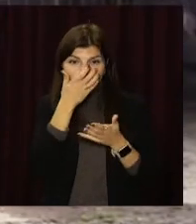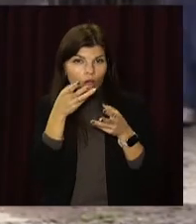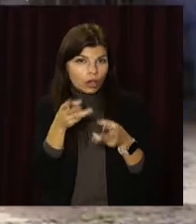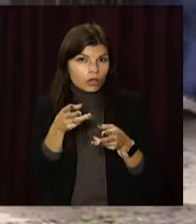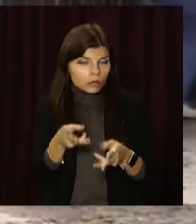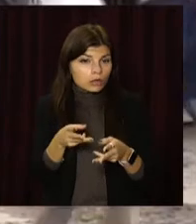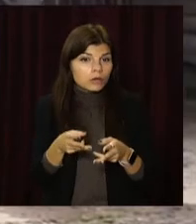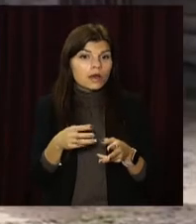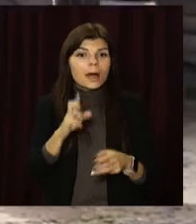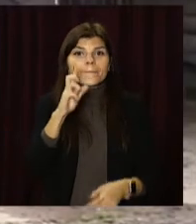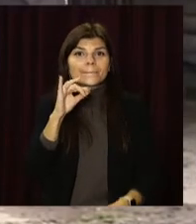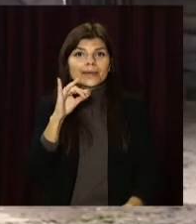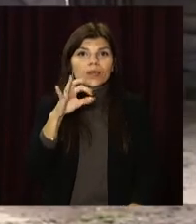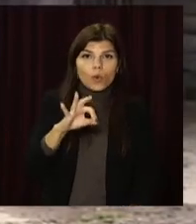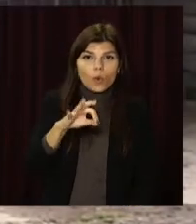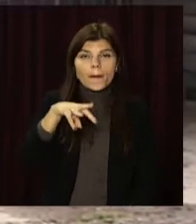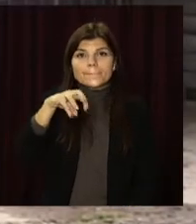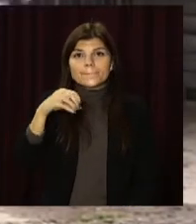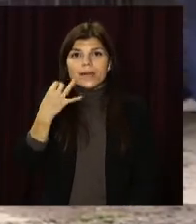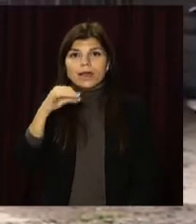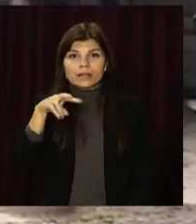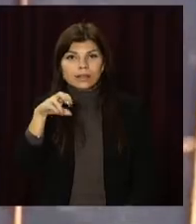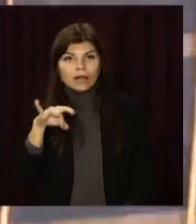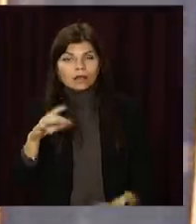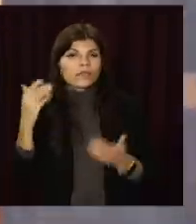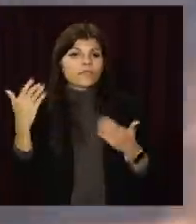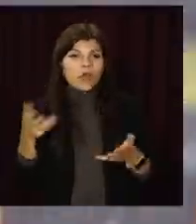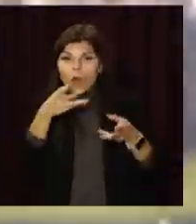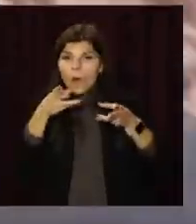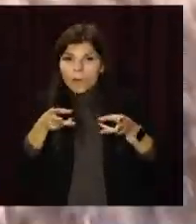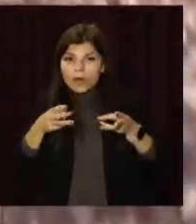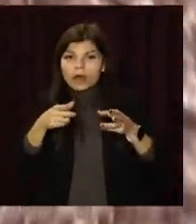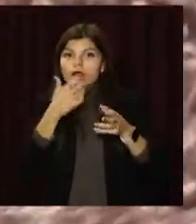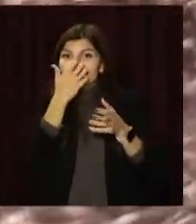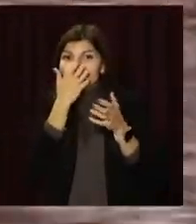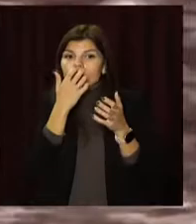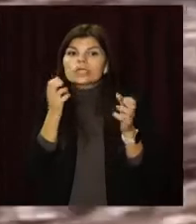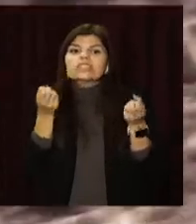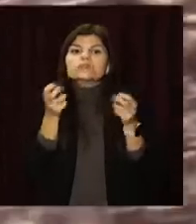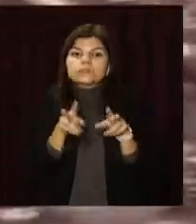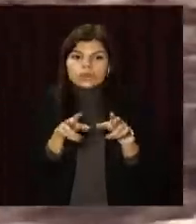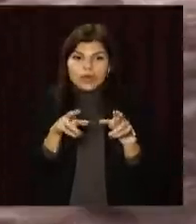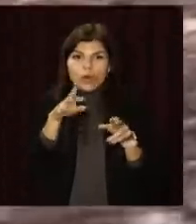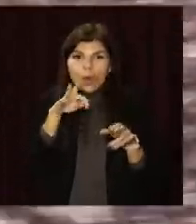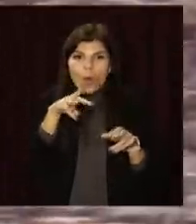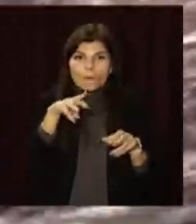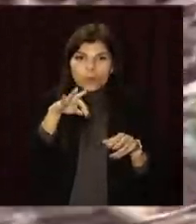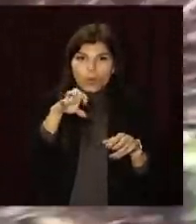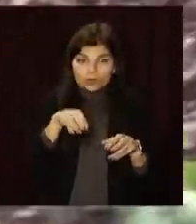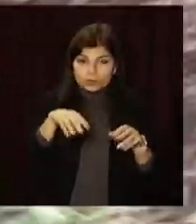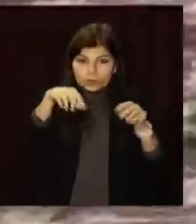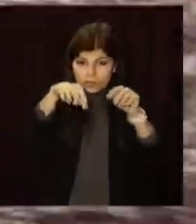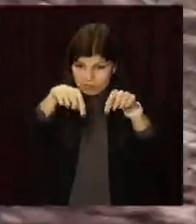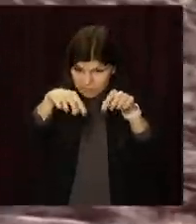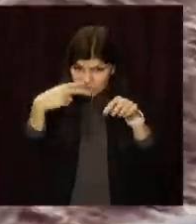цей процес біомейлер або компостне опалення. Це система отримання тепла із спеціальної компостної купи,